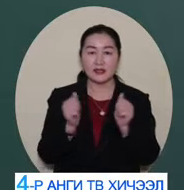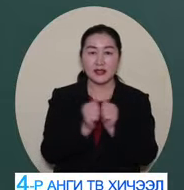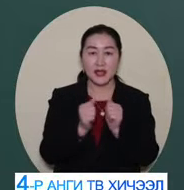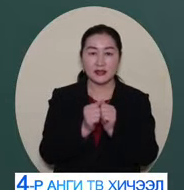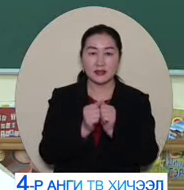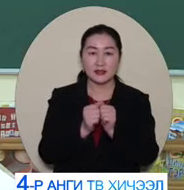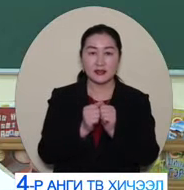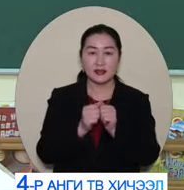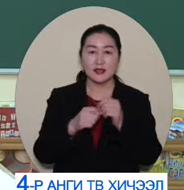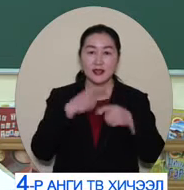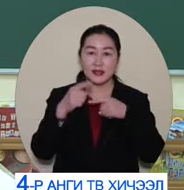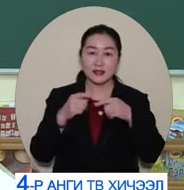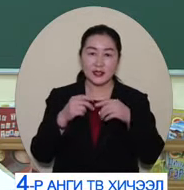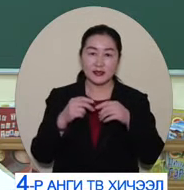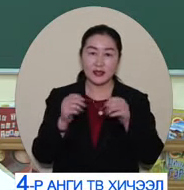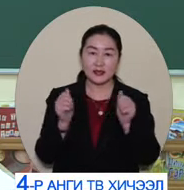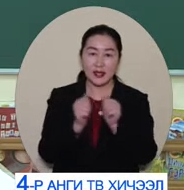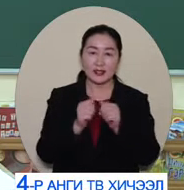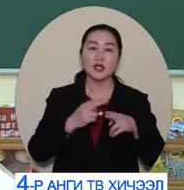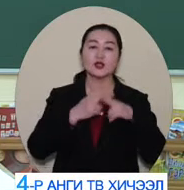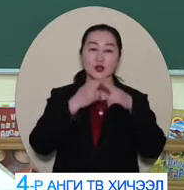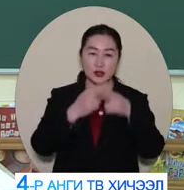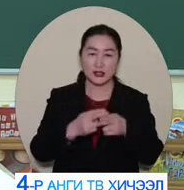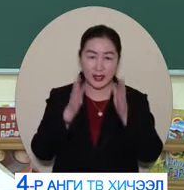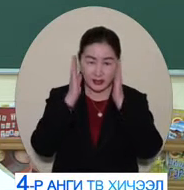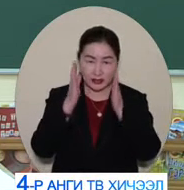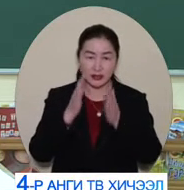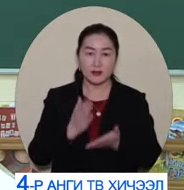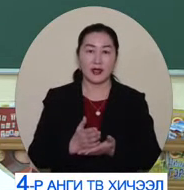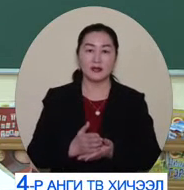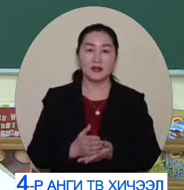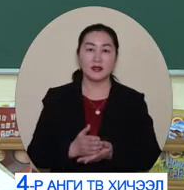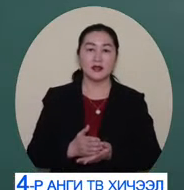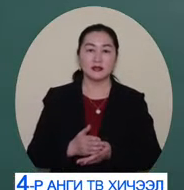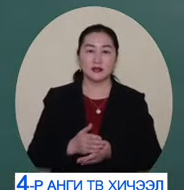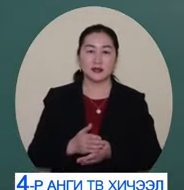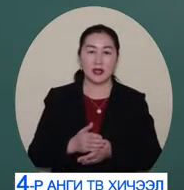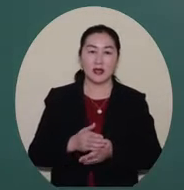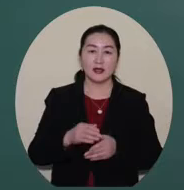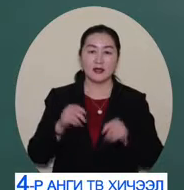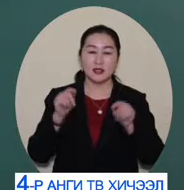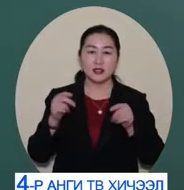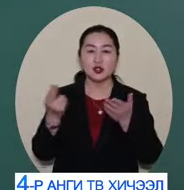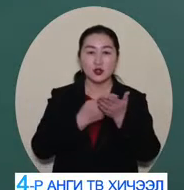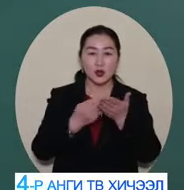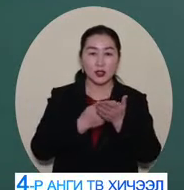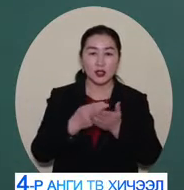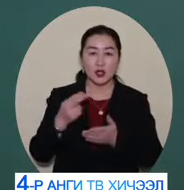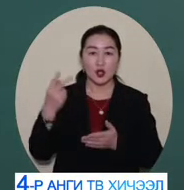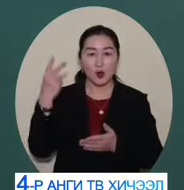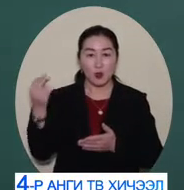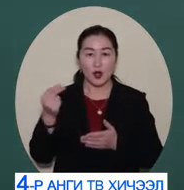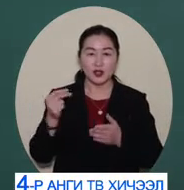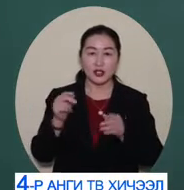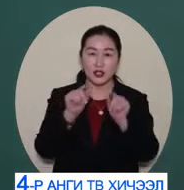найз нь нарийн ширээнийхээ найзтай нийлээд найзтай туслахаар шийдэжээ. Гурван хүүхэд ярилцаад энэ зурган дээр байгаа таван